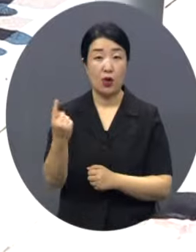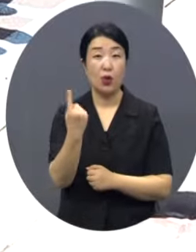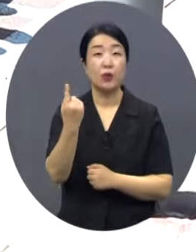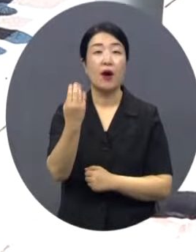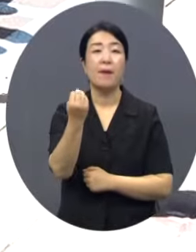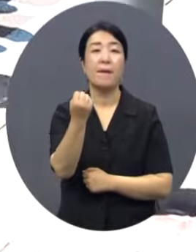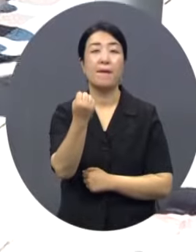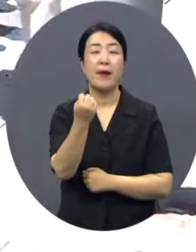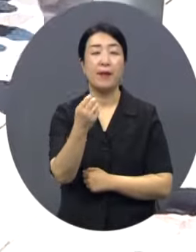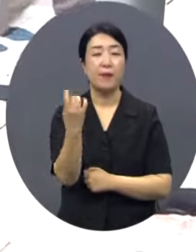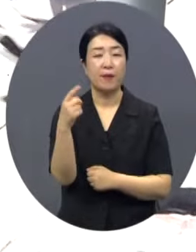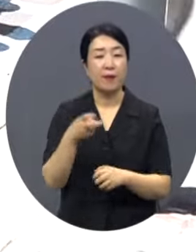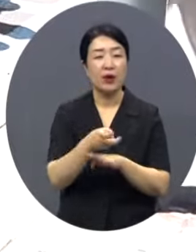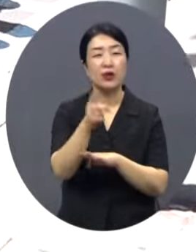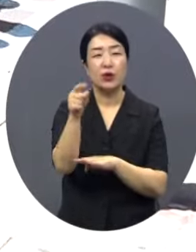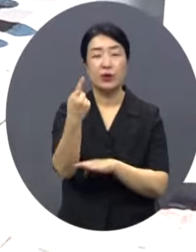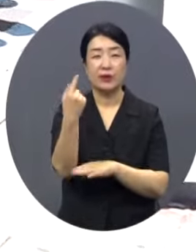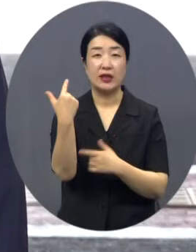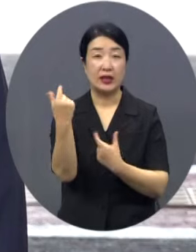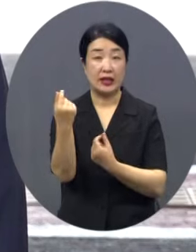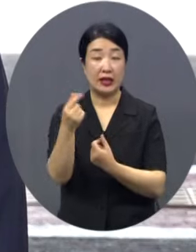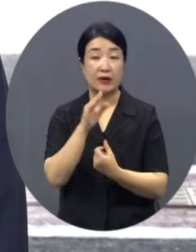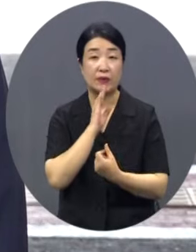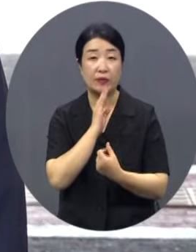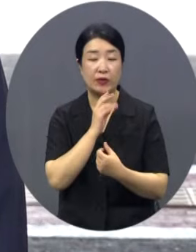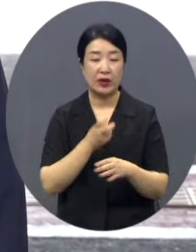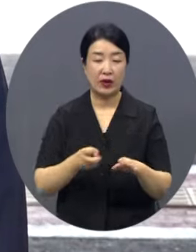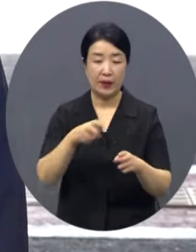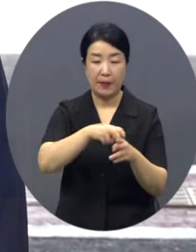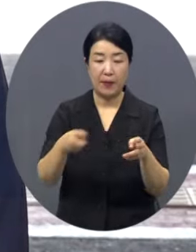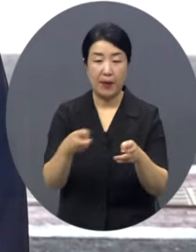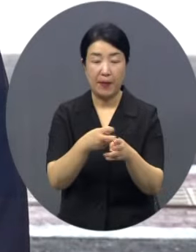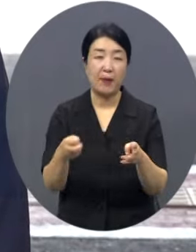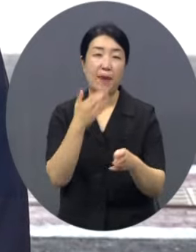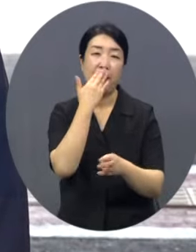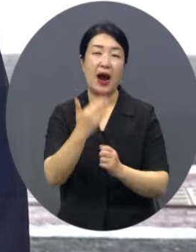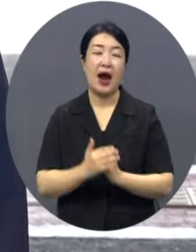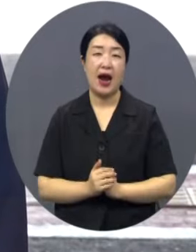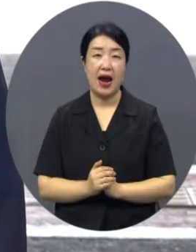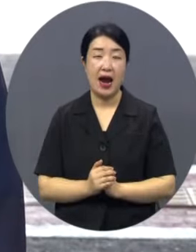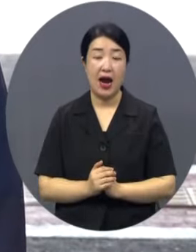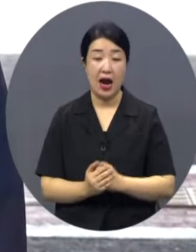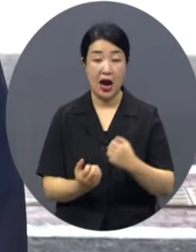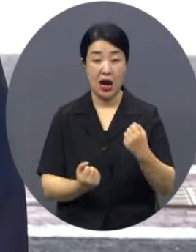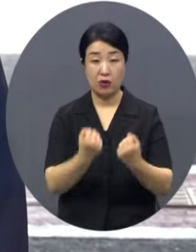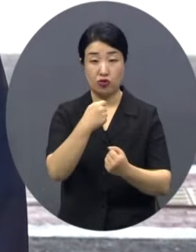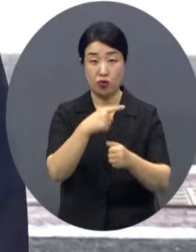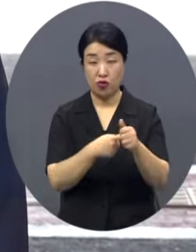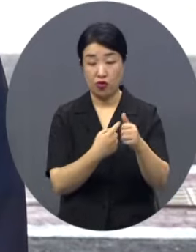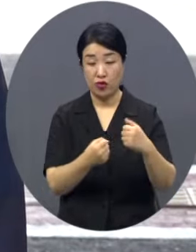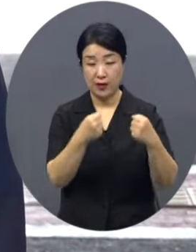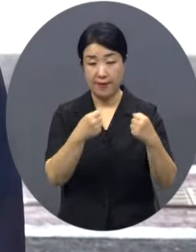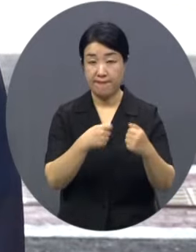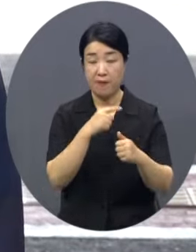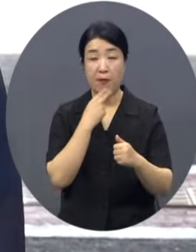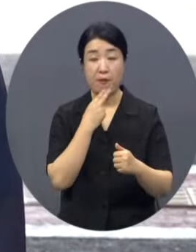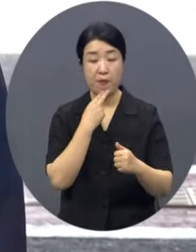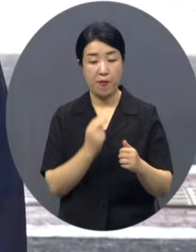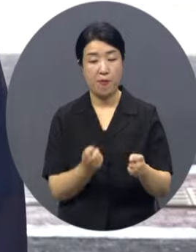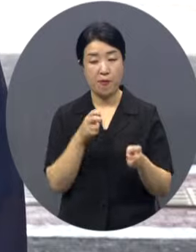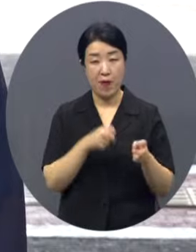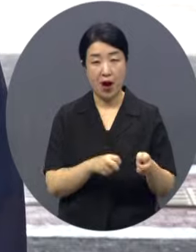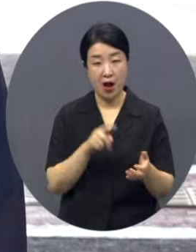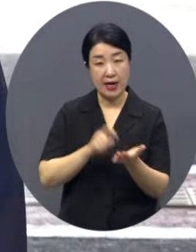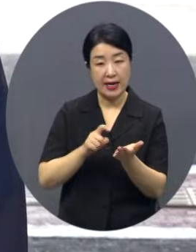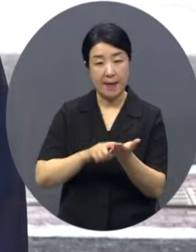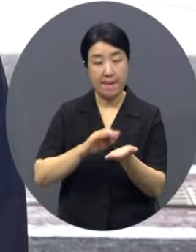요금과 동일하며 환승도 가능합니다. 운전자가 운전석에 탑승해서 위급 상황 혹은 긴급한